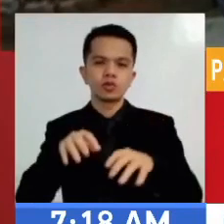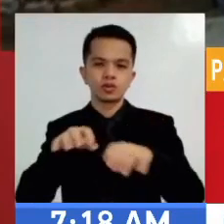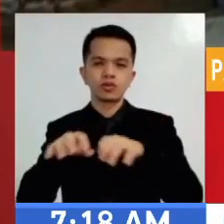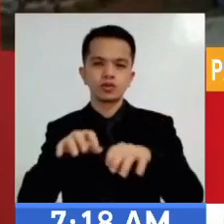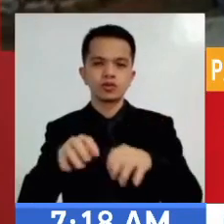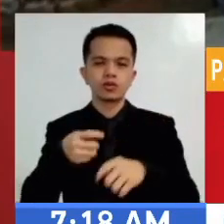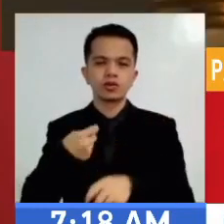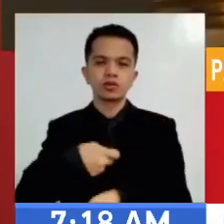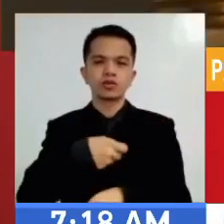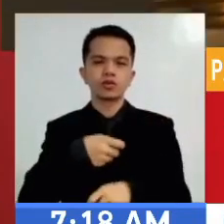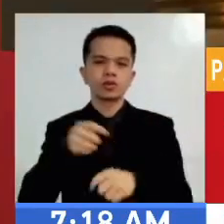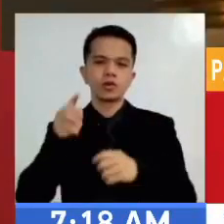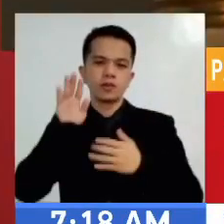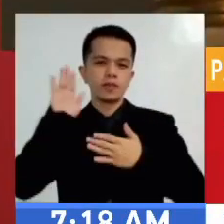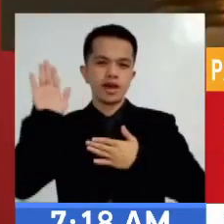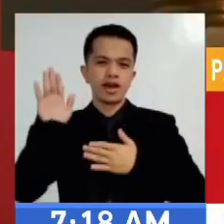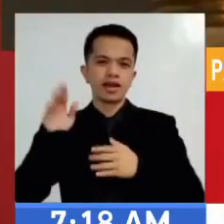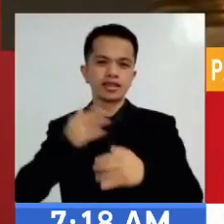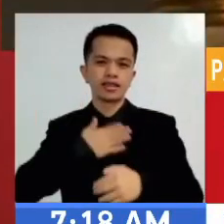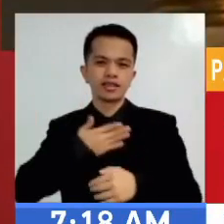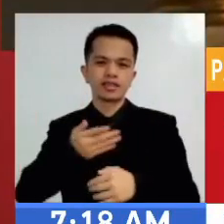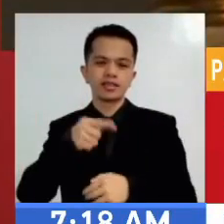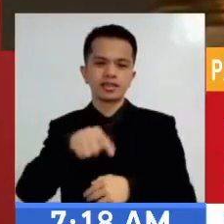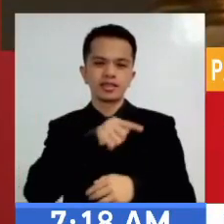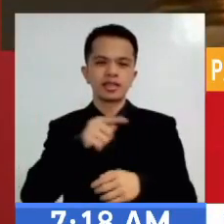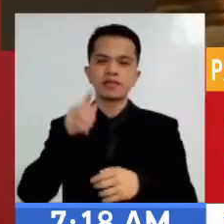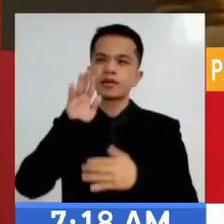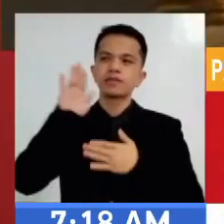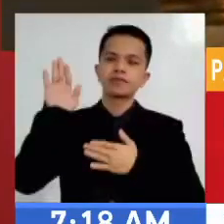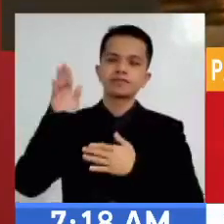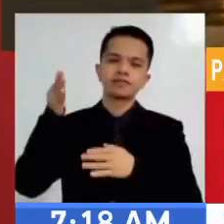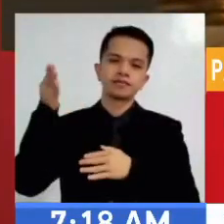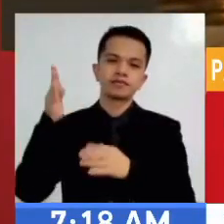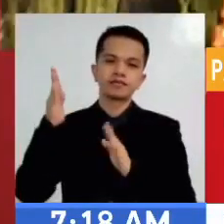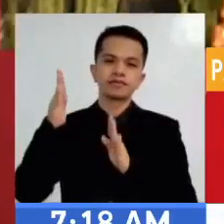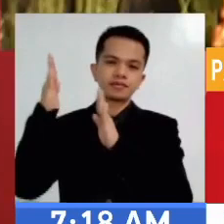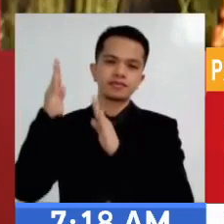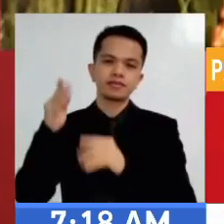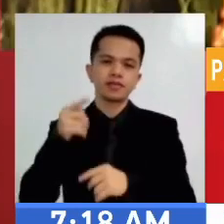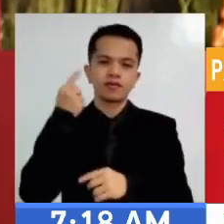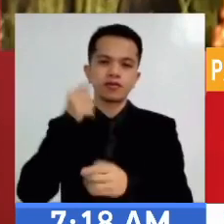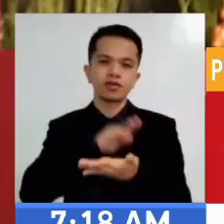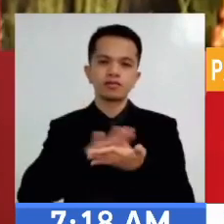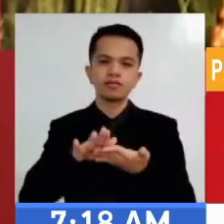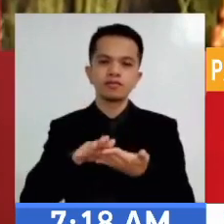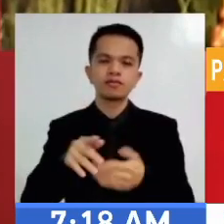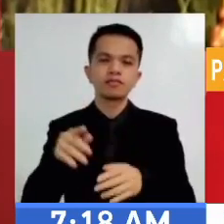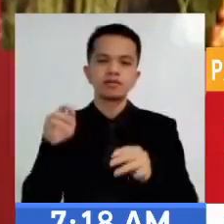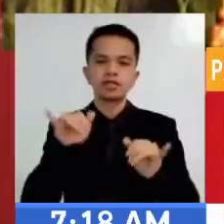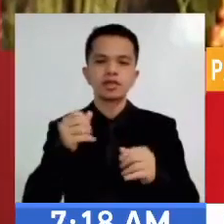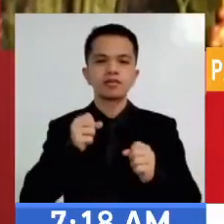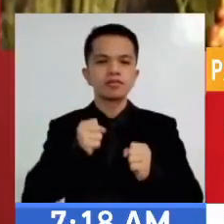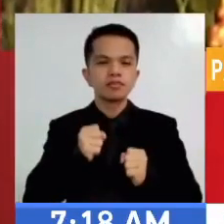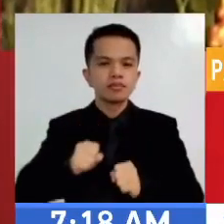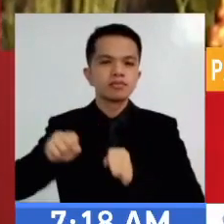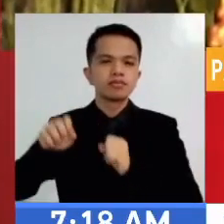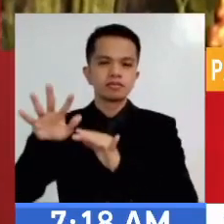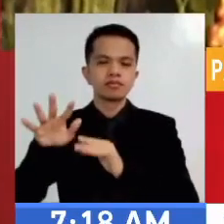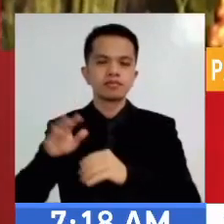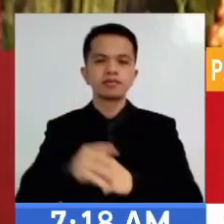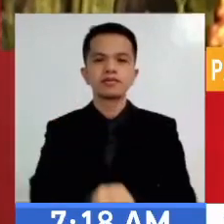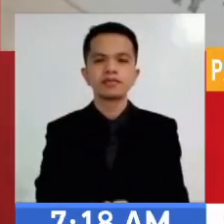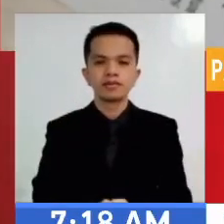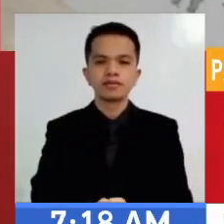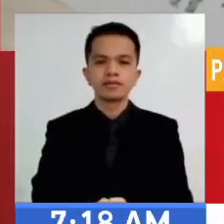na nangako sila sa Diyos personally sa paglilinis ng kanilang kasalanan, pagsakripisyo nila sa inihiling pa nila. Although sinasabi